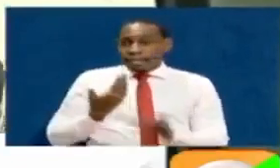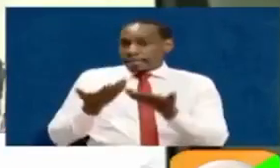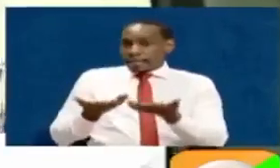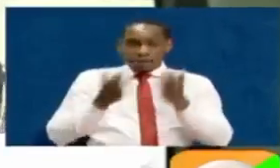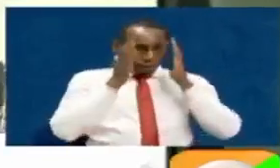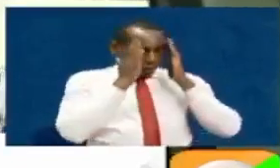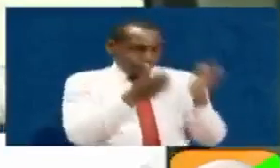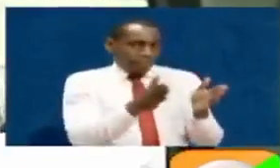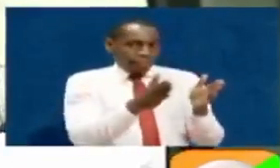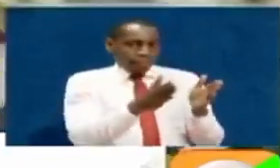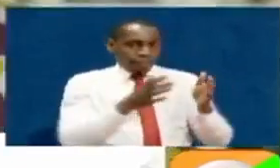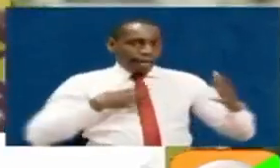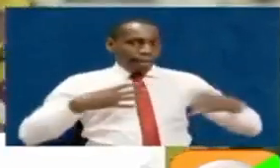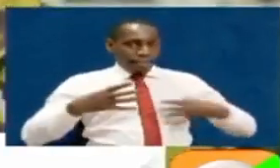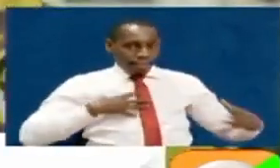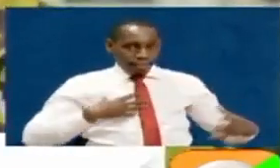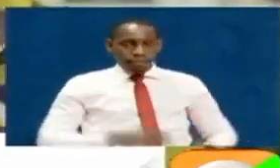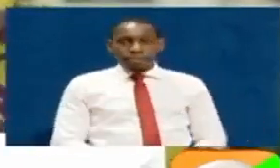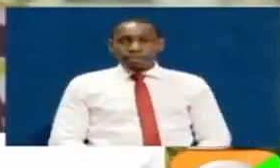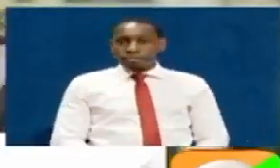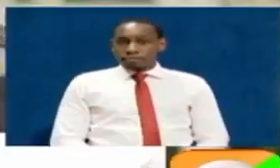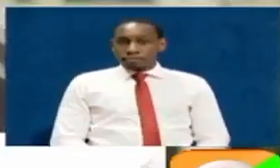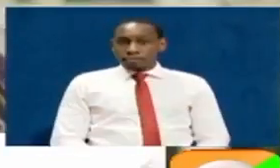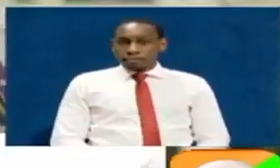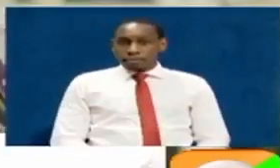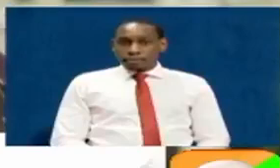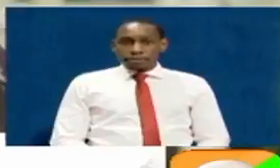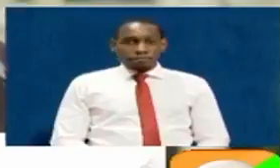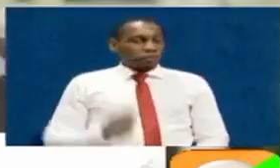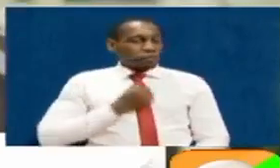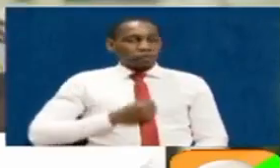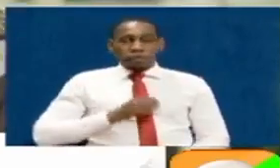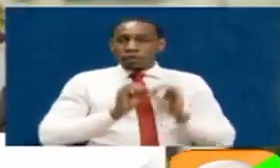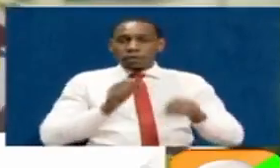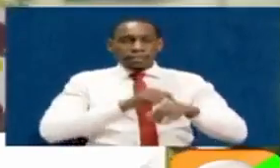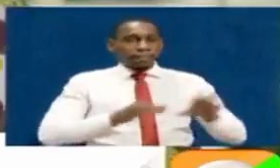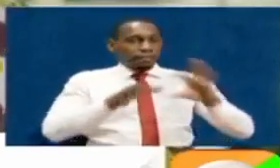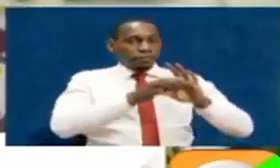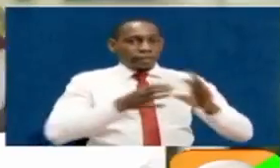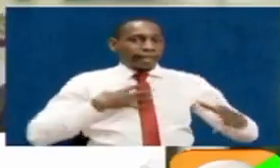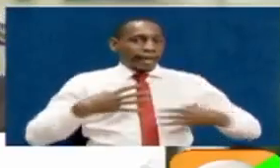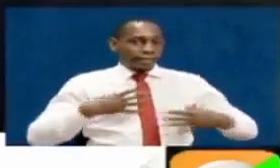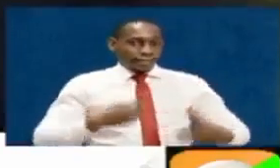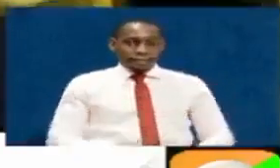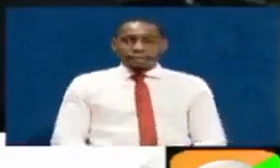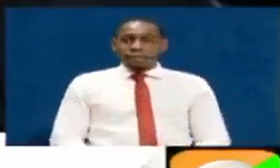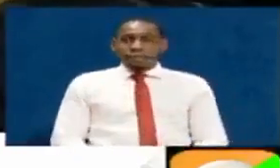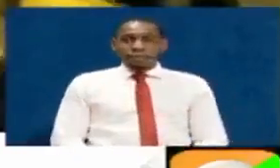nikajipata nimeingia kwenye jeshi, na sijuti kamwe kwa nini niliingia kwa jeshi letu.